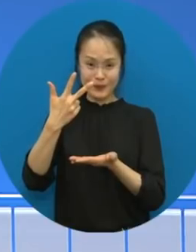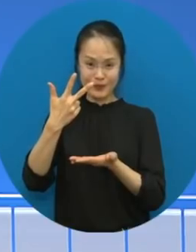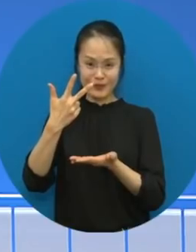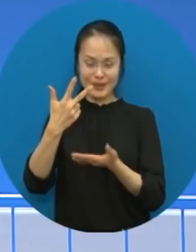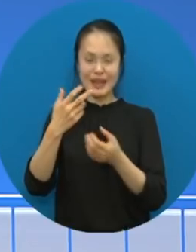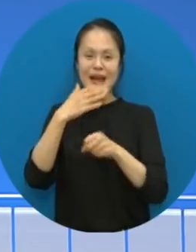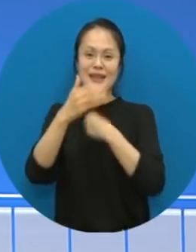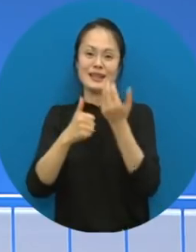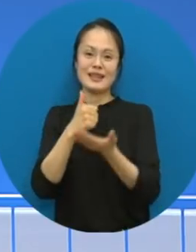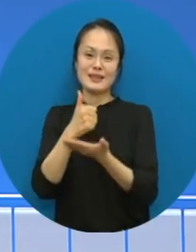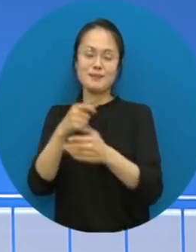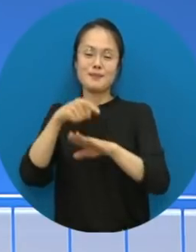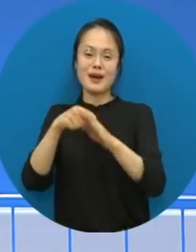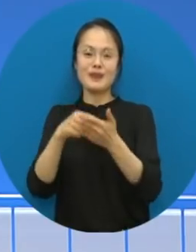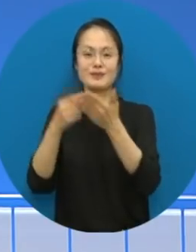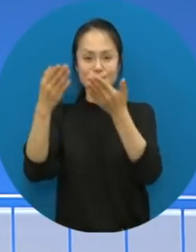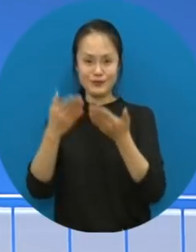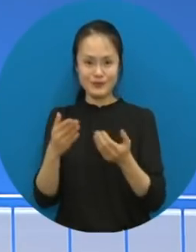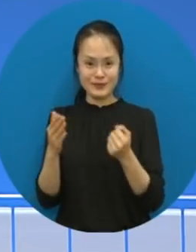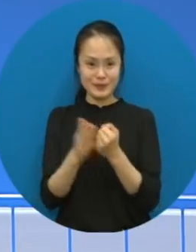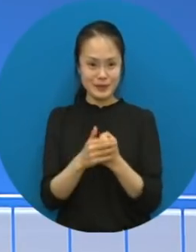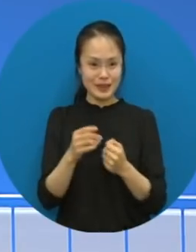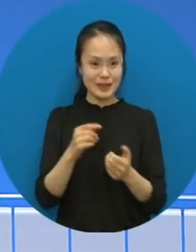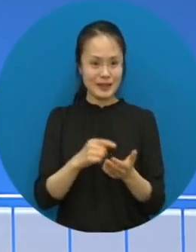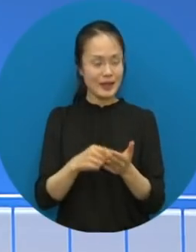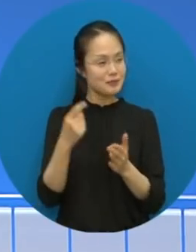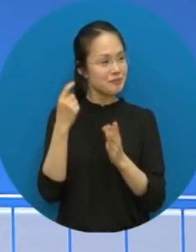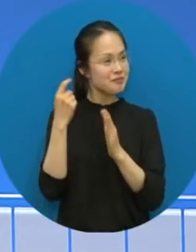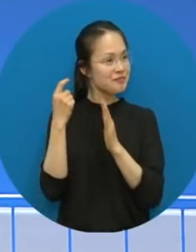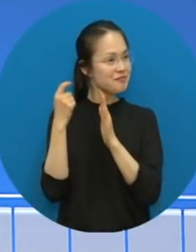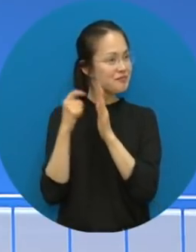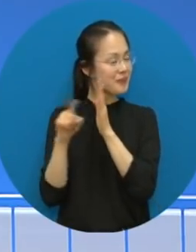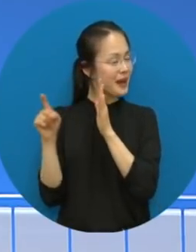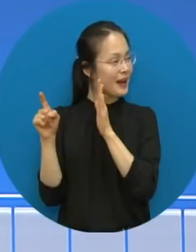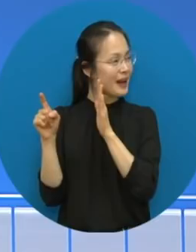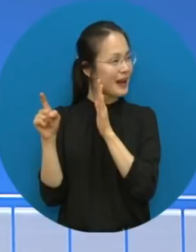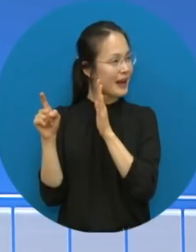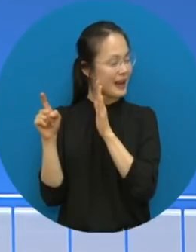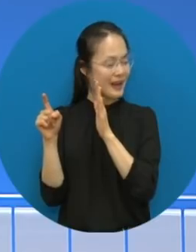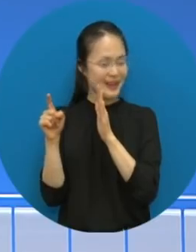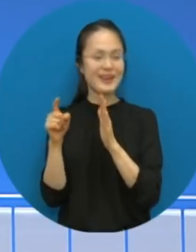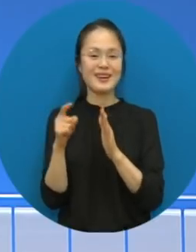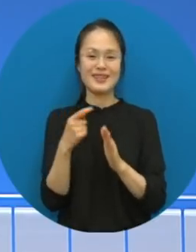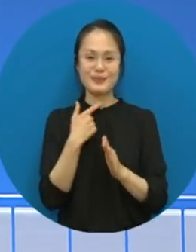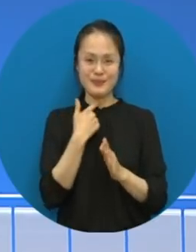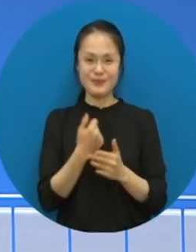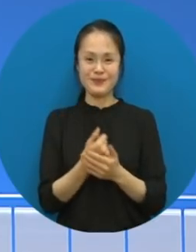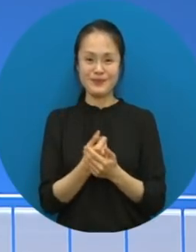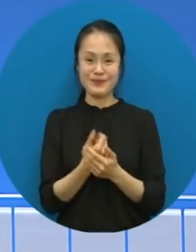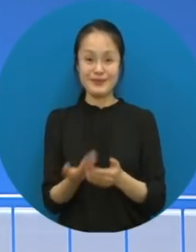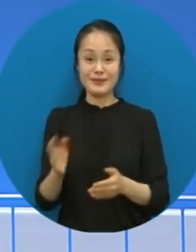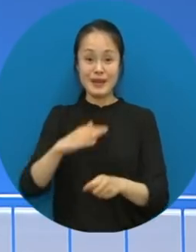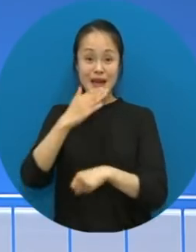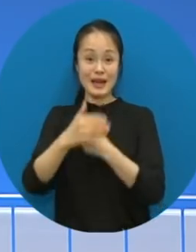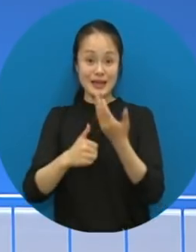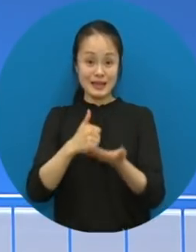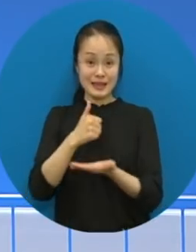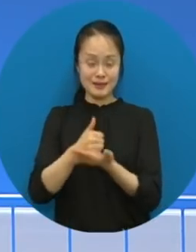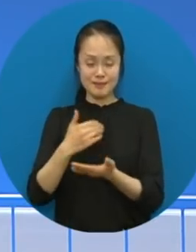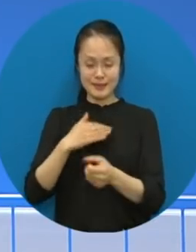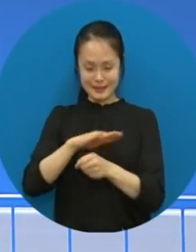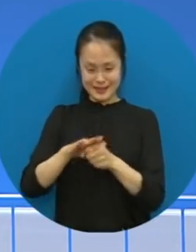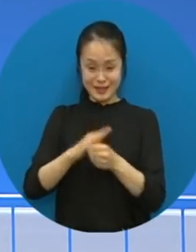그래서 저는 못 들은 척 했습니다. 근데 하나님께서 사랑하셔서 양심을 또 건드려 주시고,